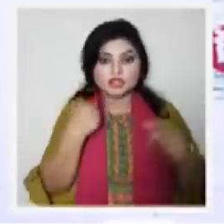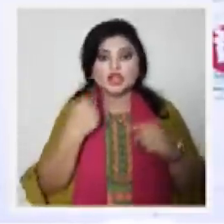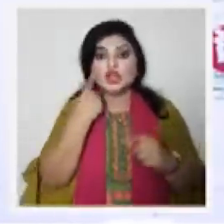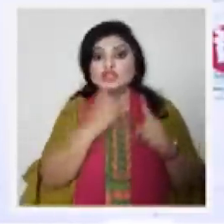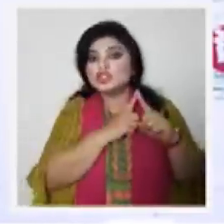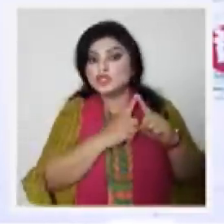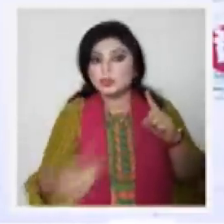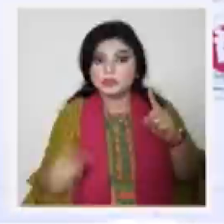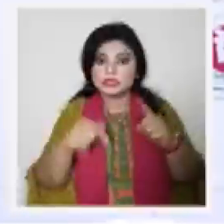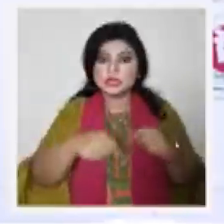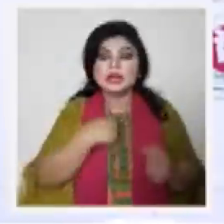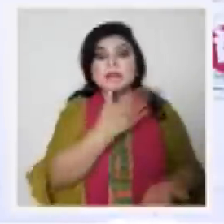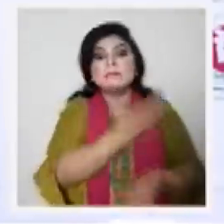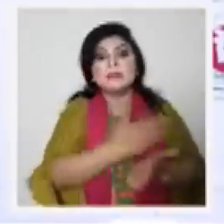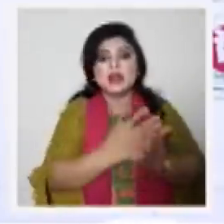59,450 জন।